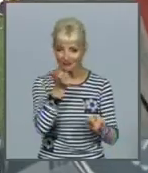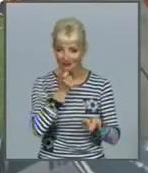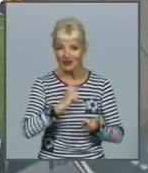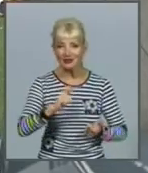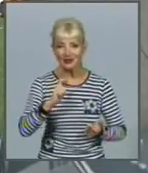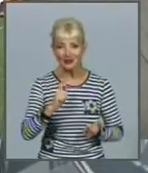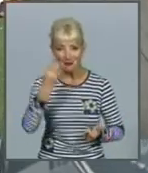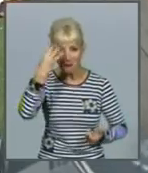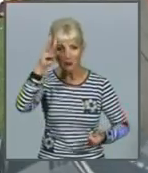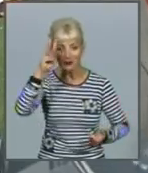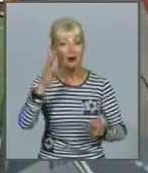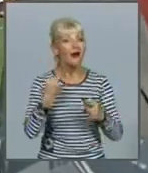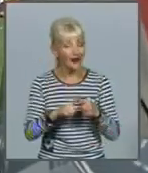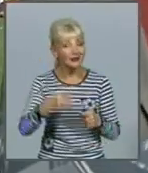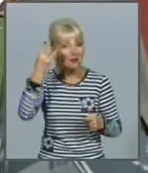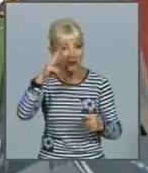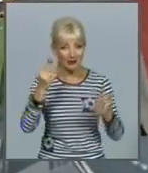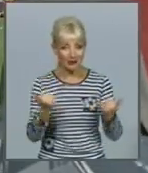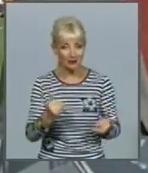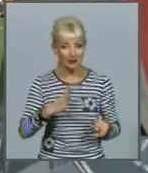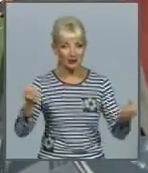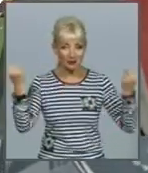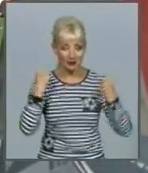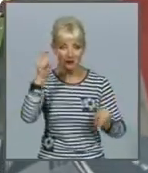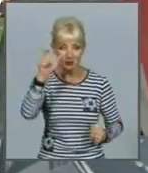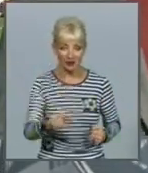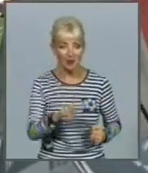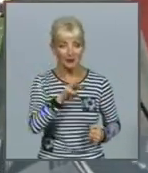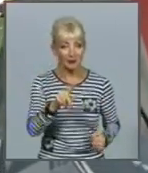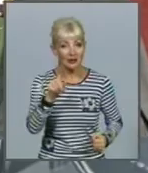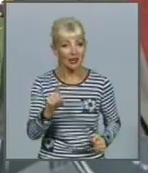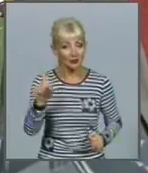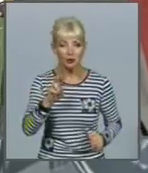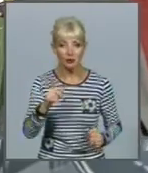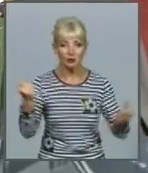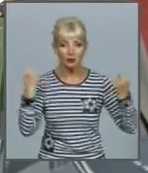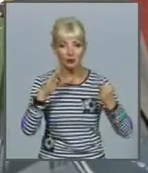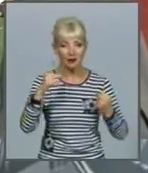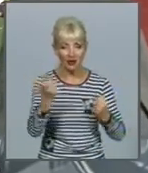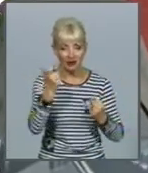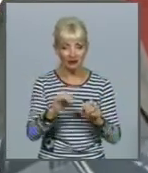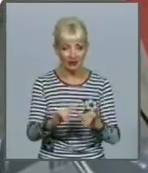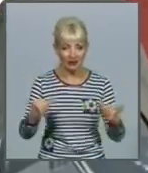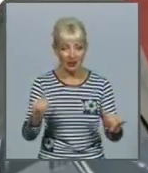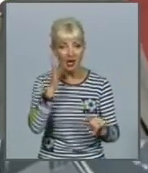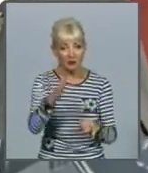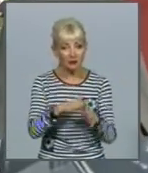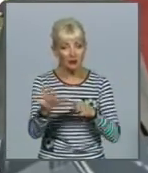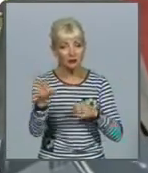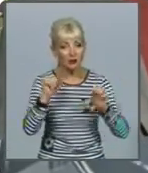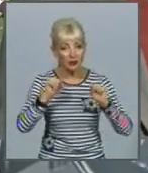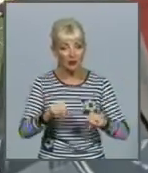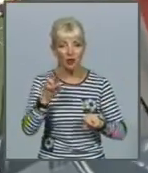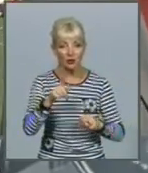модным быть спортивным человеком. Мы за то, чтобы спорт в Харькове развивался, мы будем делать все возможное, чтобы строить и в